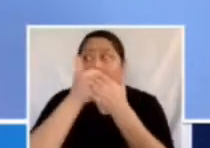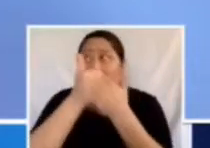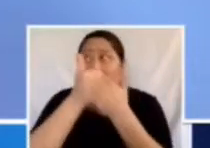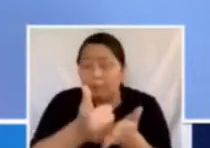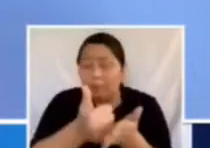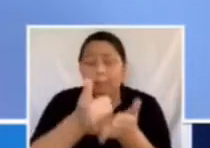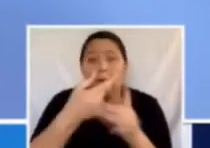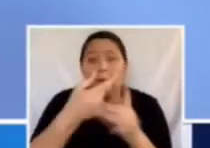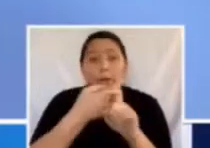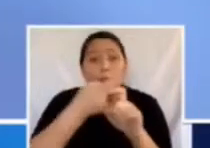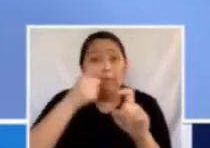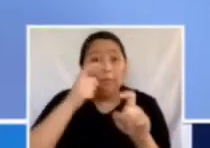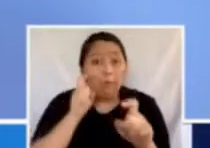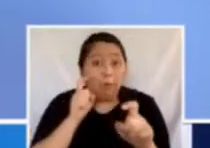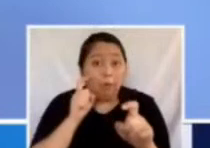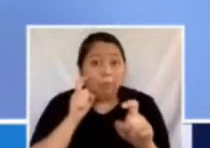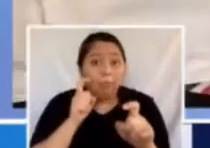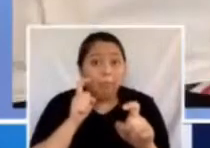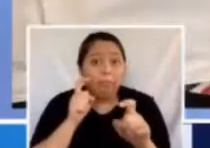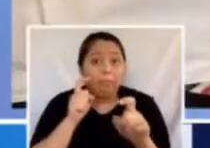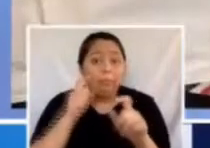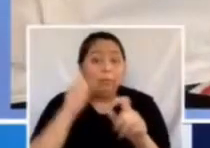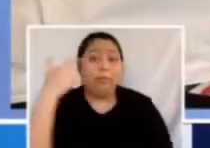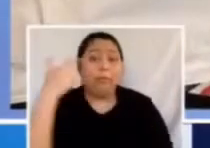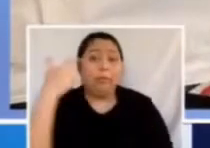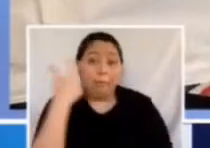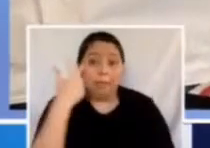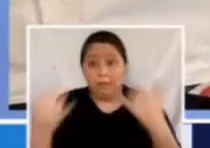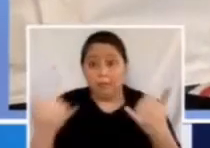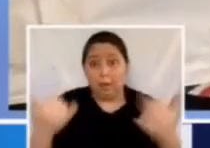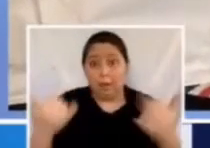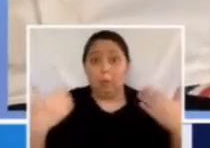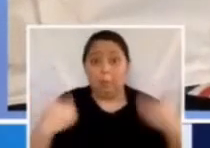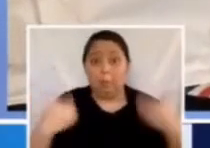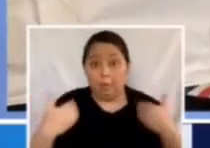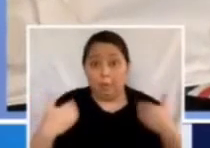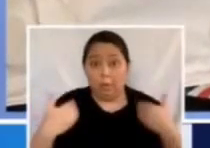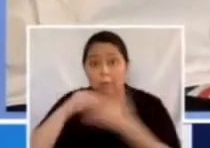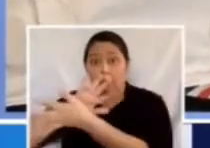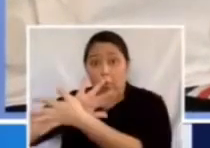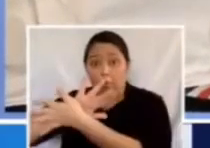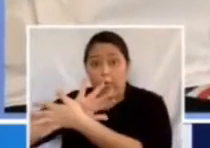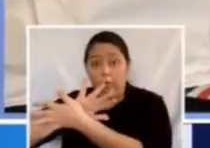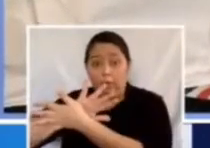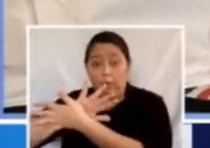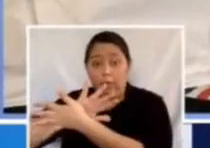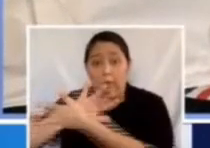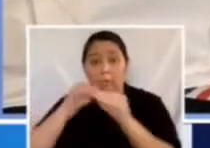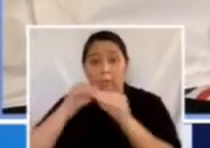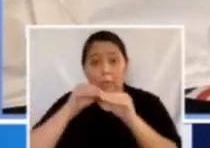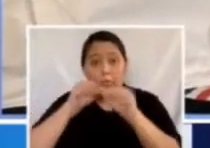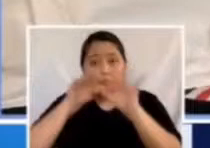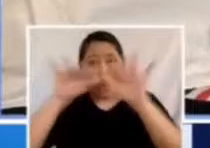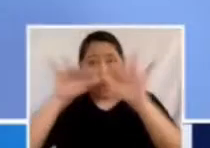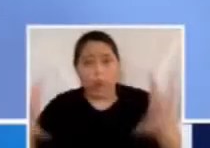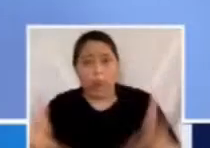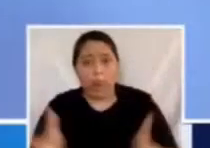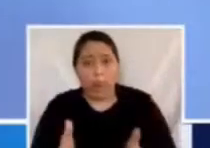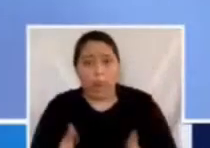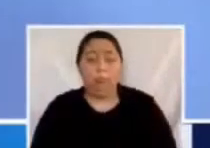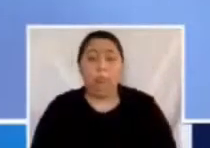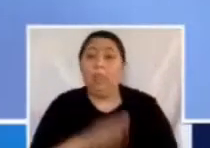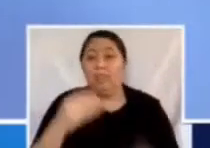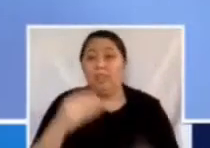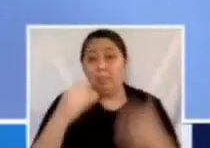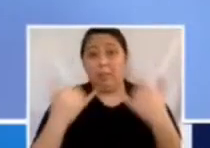Filipino community here. So, ayun po, ang inasahan po namin na tulong sa ating gobyerno ay sana yung